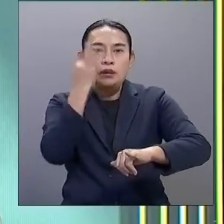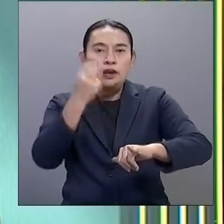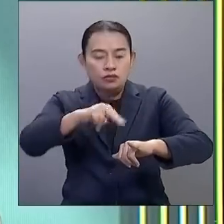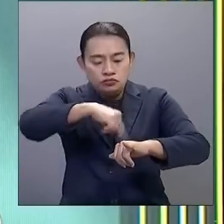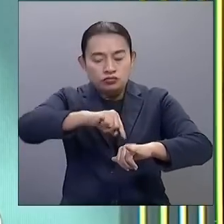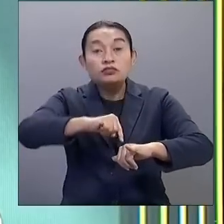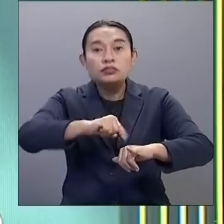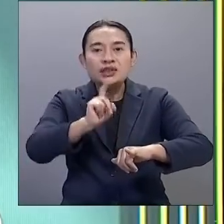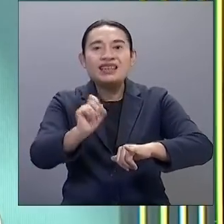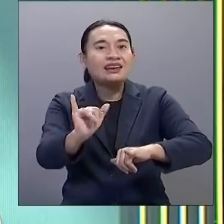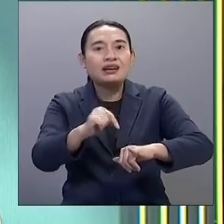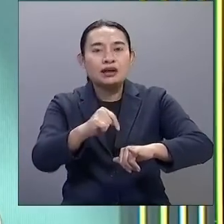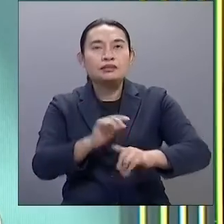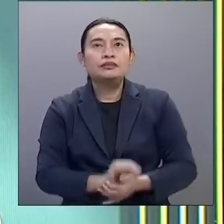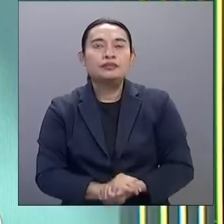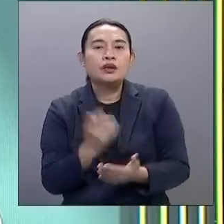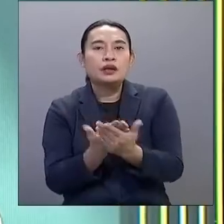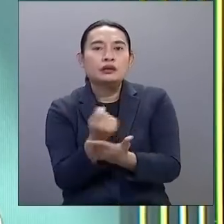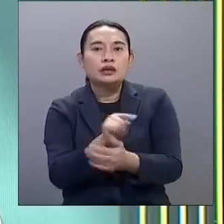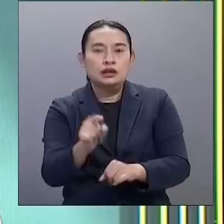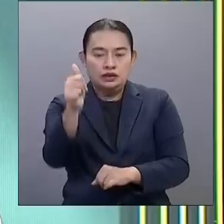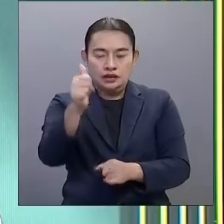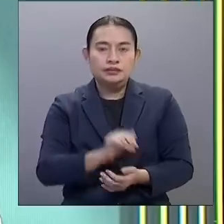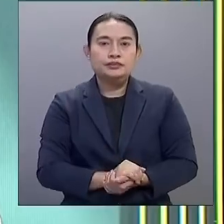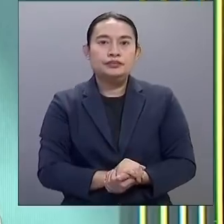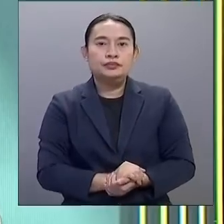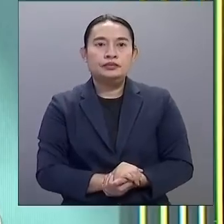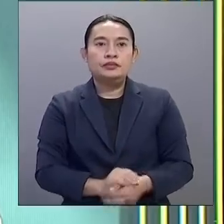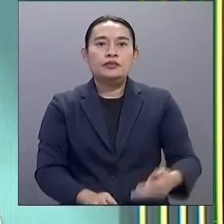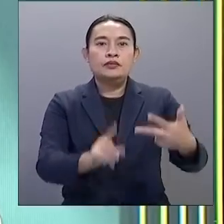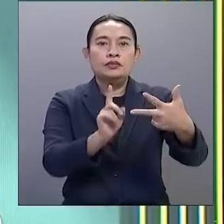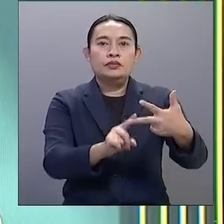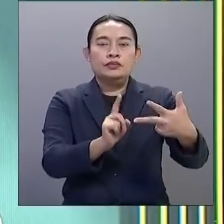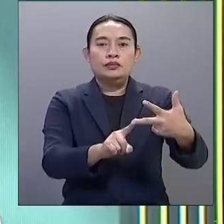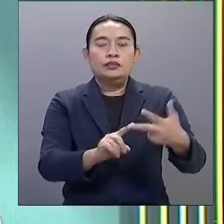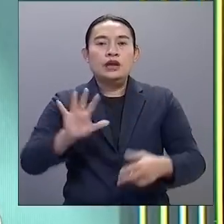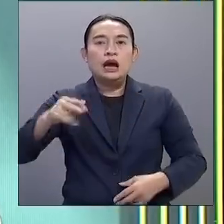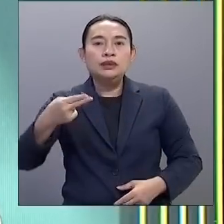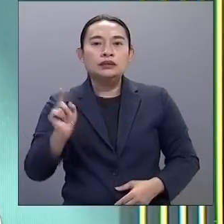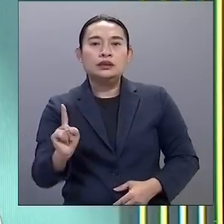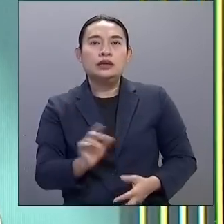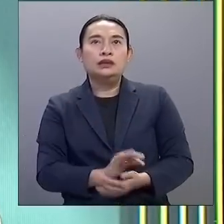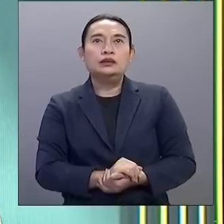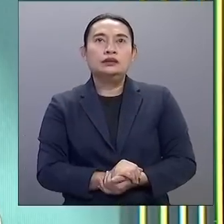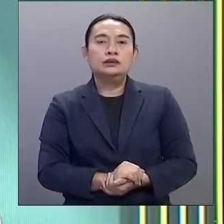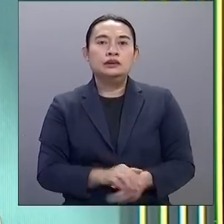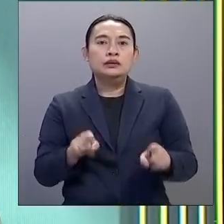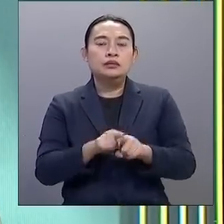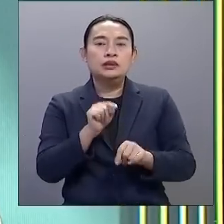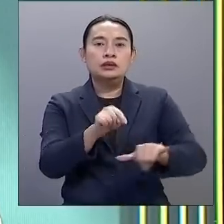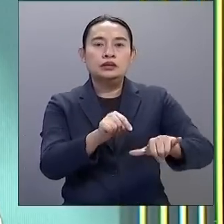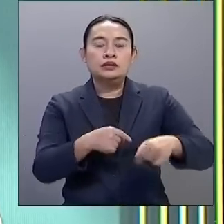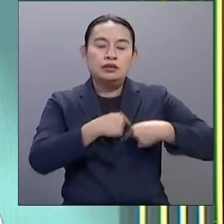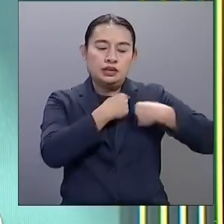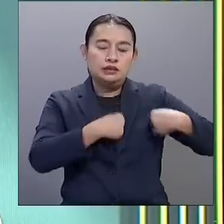างที่ยังไม่ตายนะนะค่ารักษาพยาบาลส่วนนี้ได้นะครับส่วนที่3ครับที่เขาเรียกร้องกัน 50,000 บาทเนี่ยเขาเรียกว่าเป็นความเสียหายทางด้านจิต